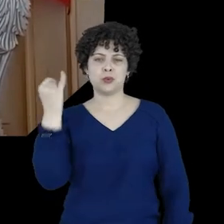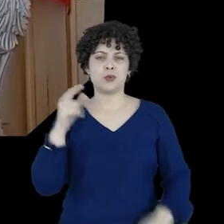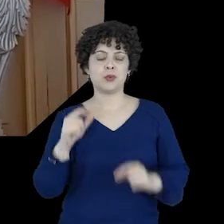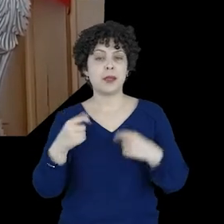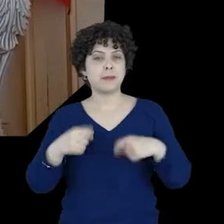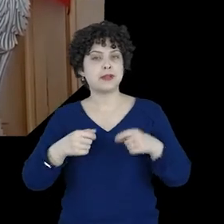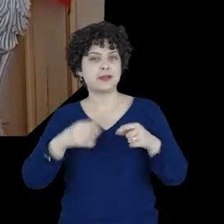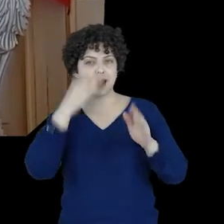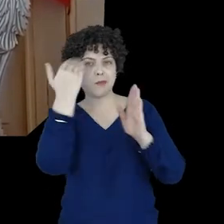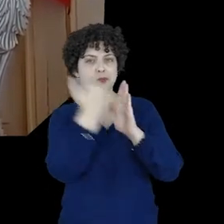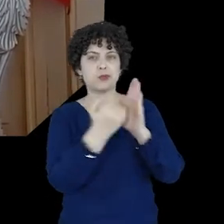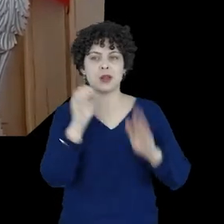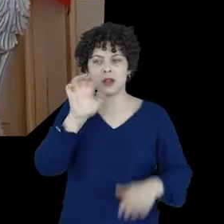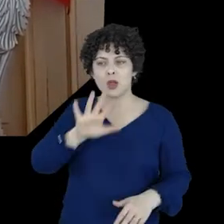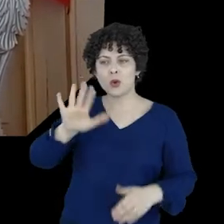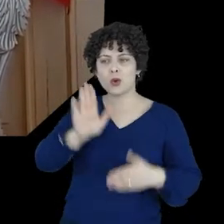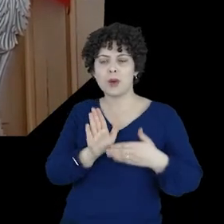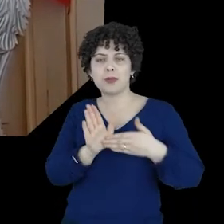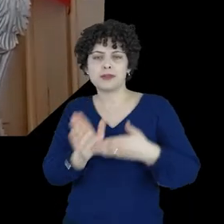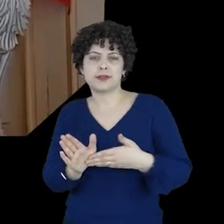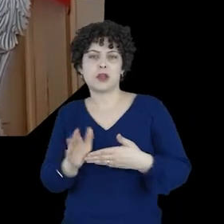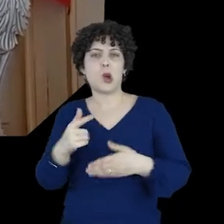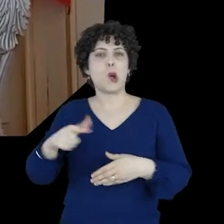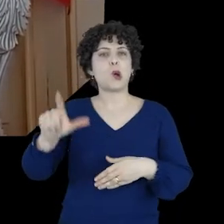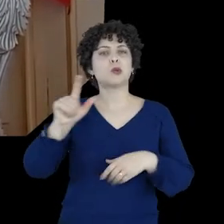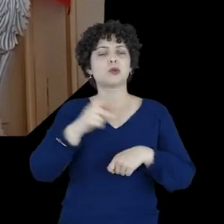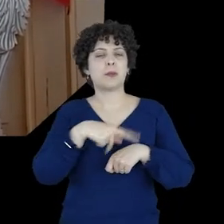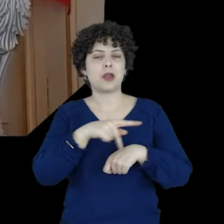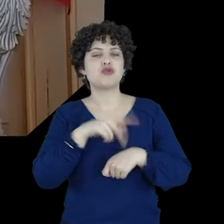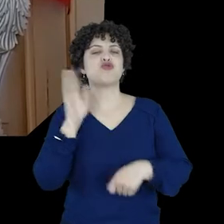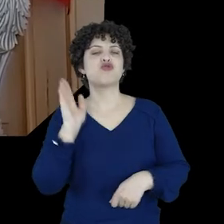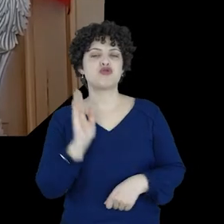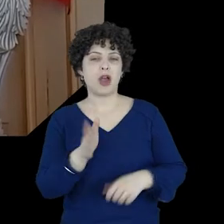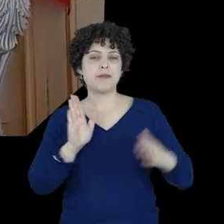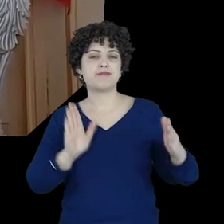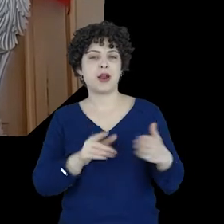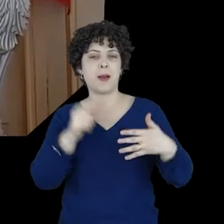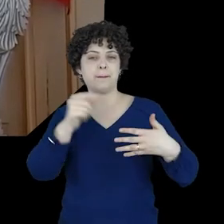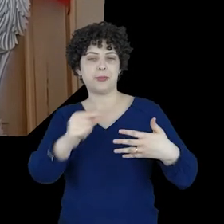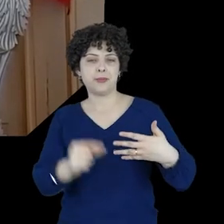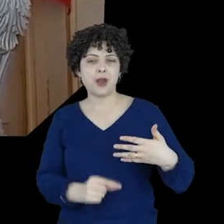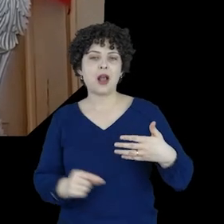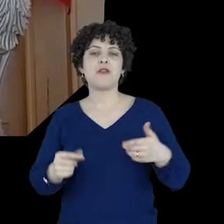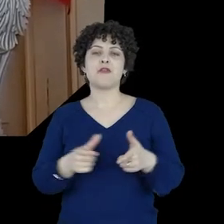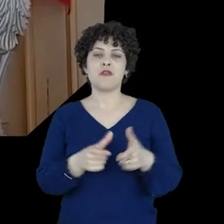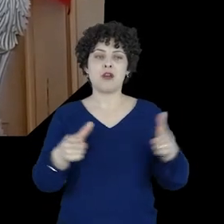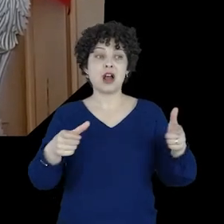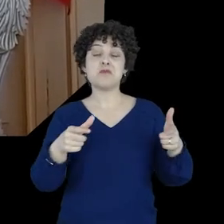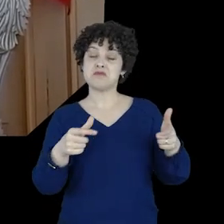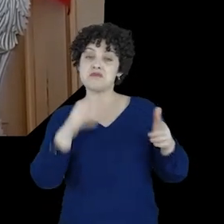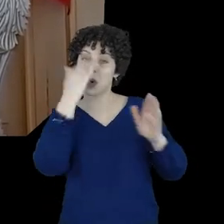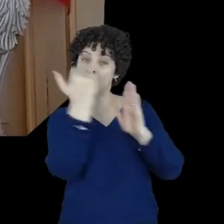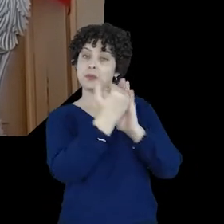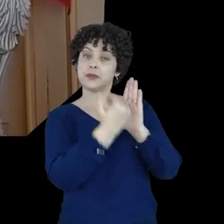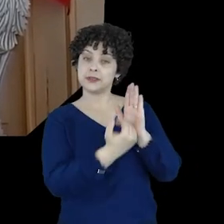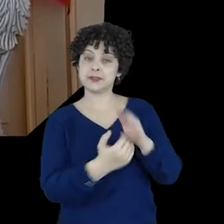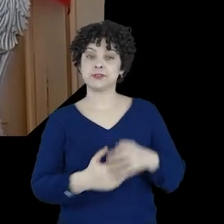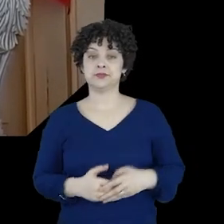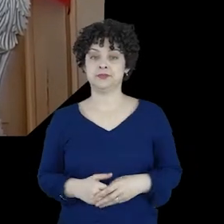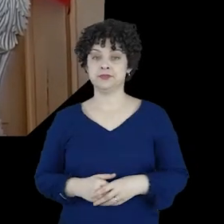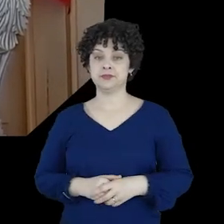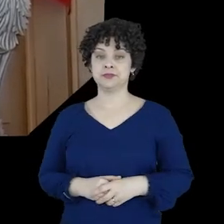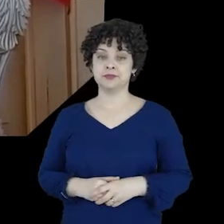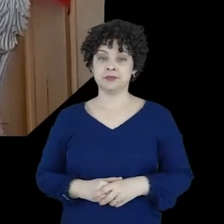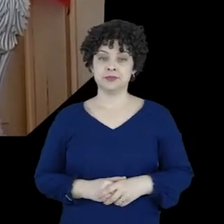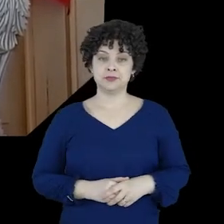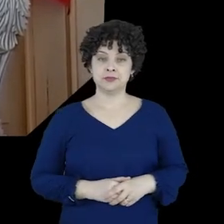important qu'il faudra poursuivre à l'échelle de l'Europe et au-delà des pays qui s'emparent de ces questions, et de nombreux